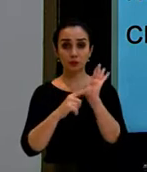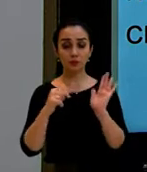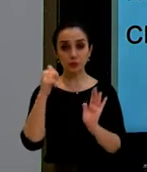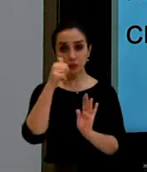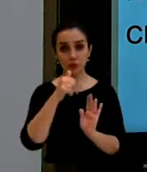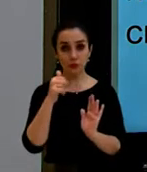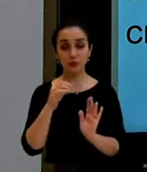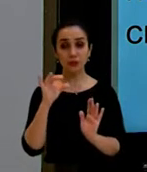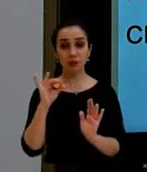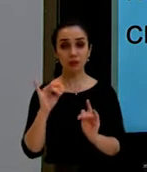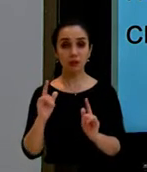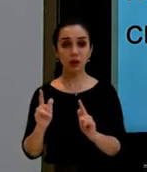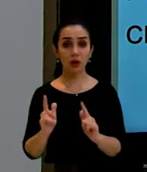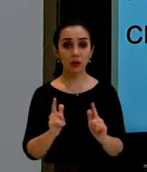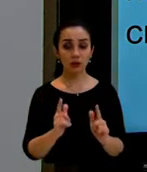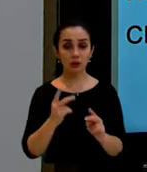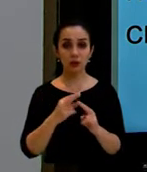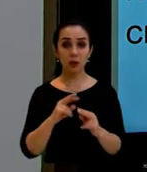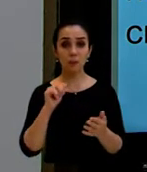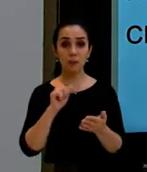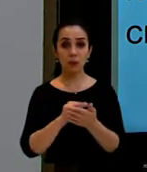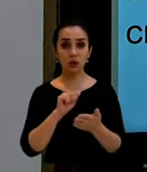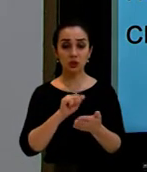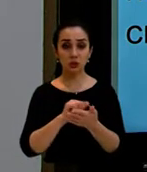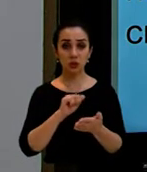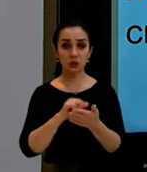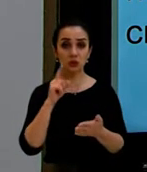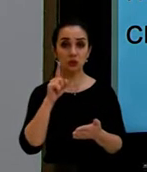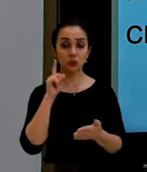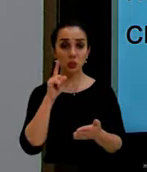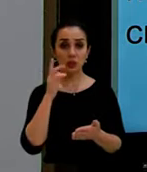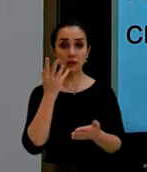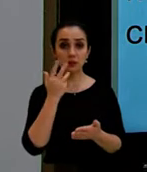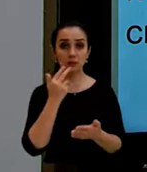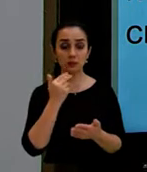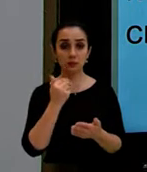1970 год и готовившиеся к печати «Зеленые цветы»